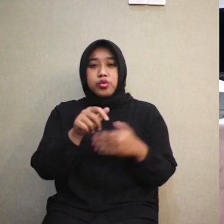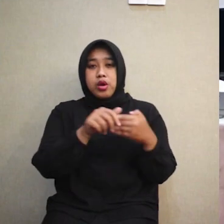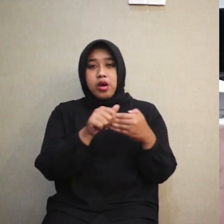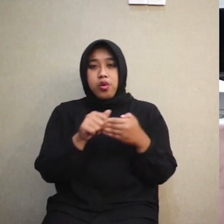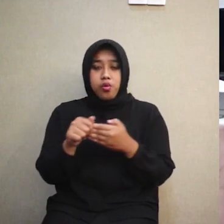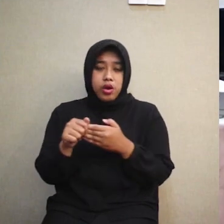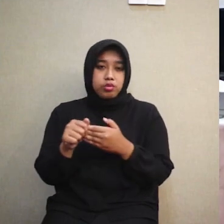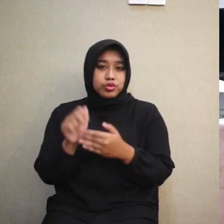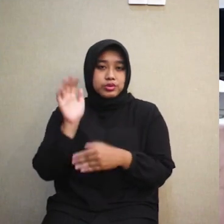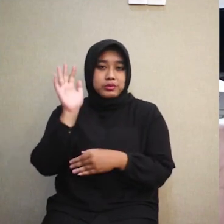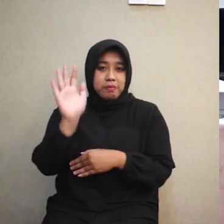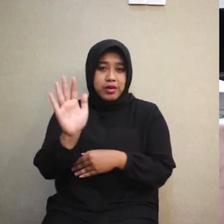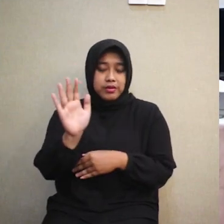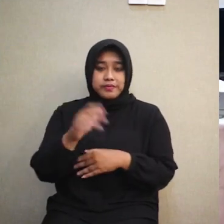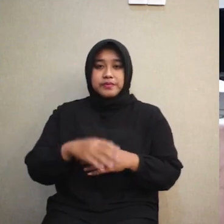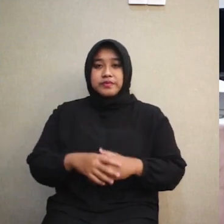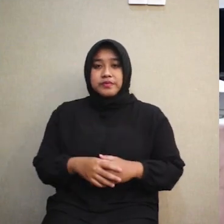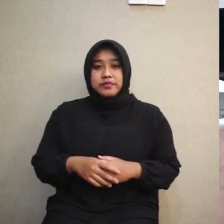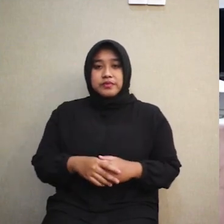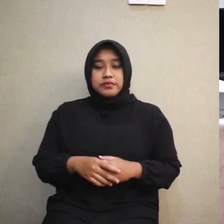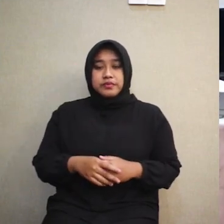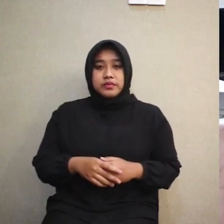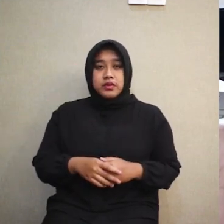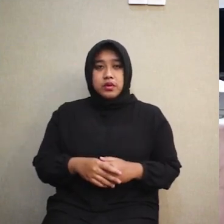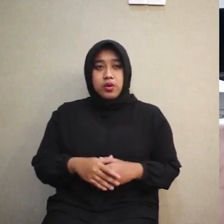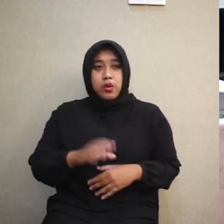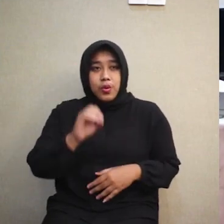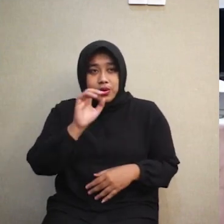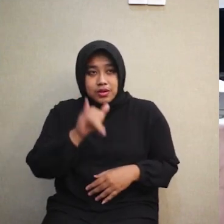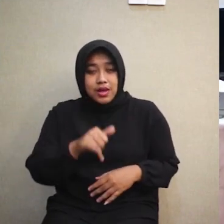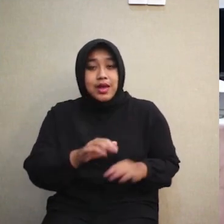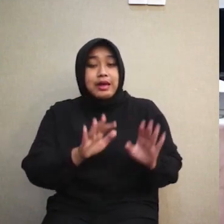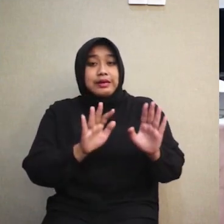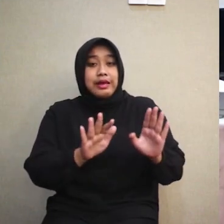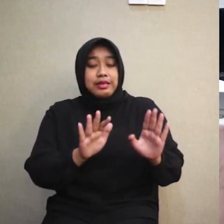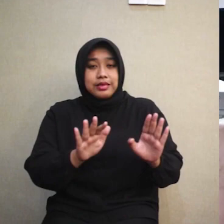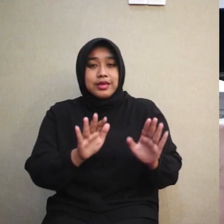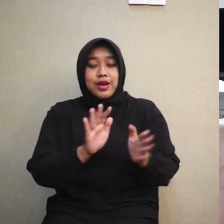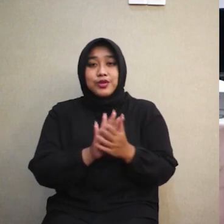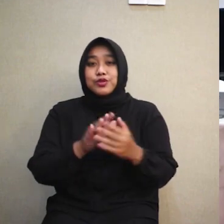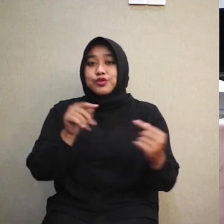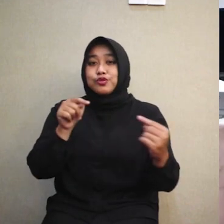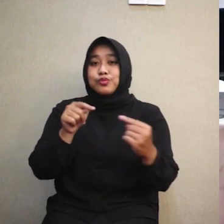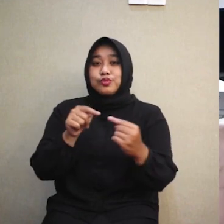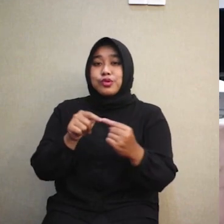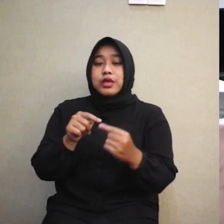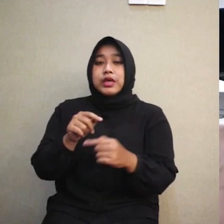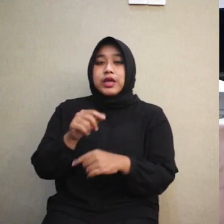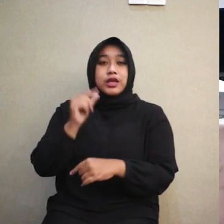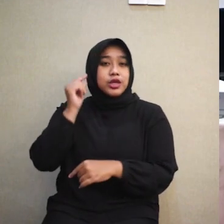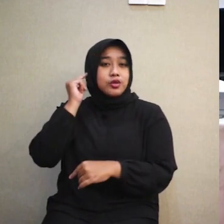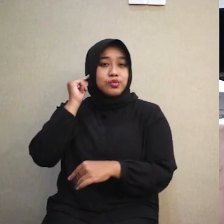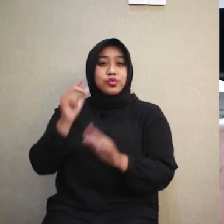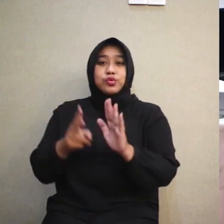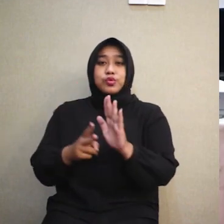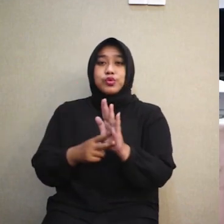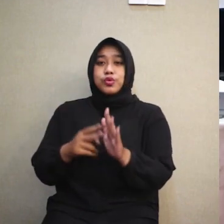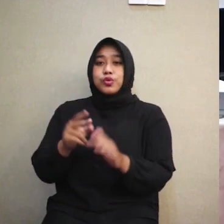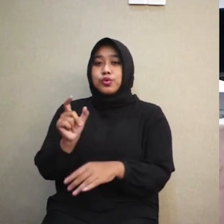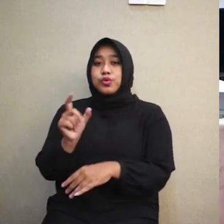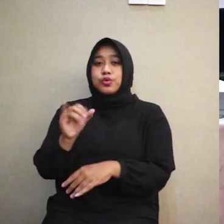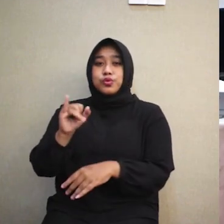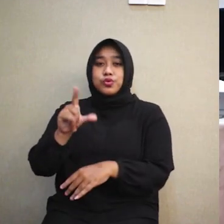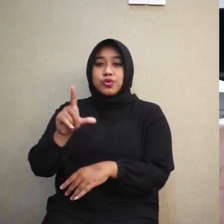ke depan ya nanti bisa disambung Pak Nurul Mbak Li